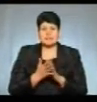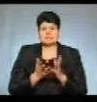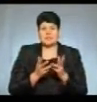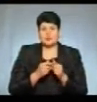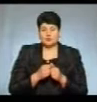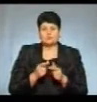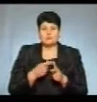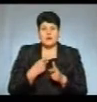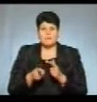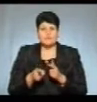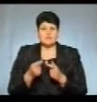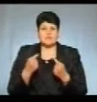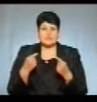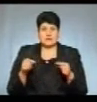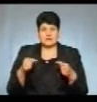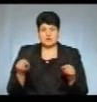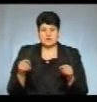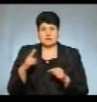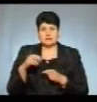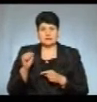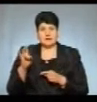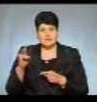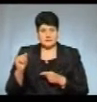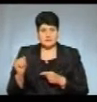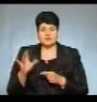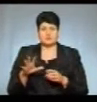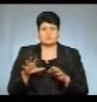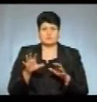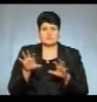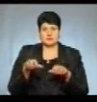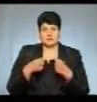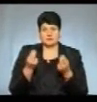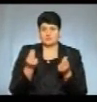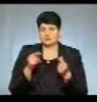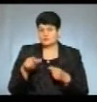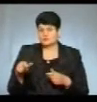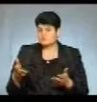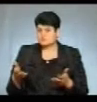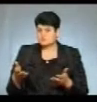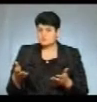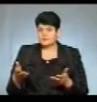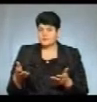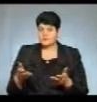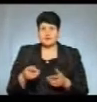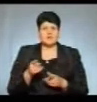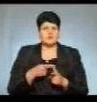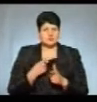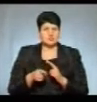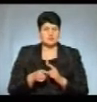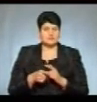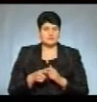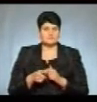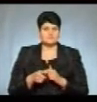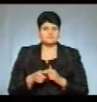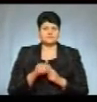інші, скажімо, дані для того, щоб заволодіти коштами людини. Скажіть, чи достатньо таких звичайних